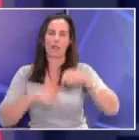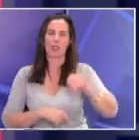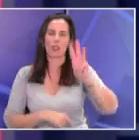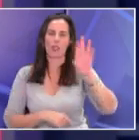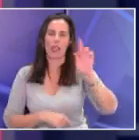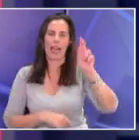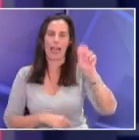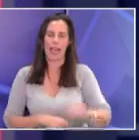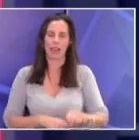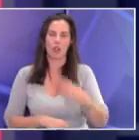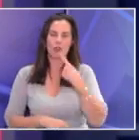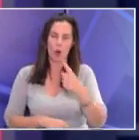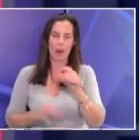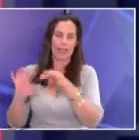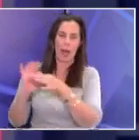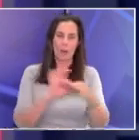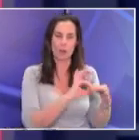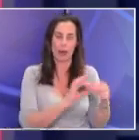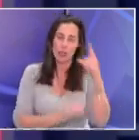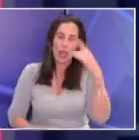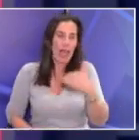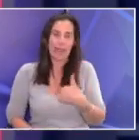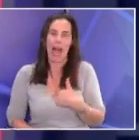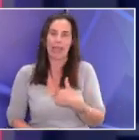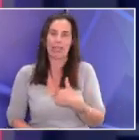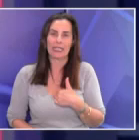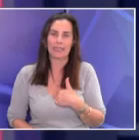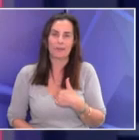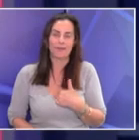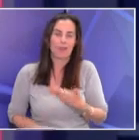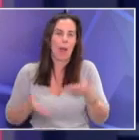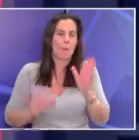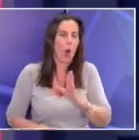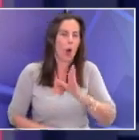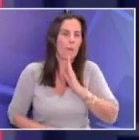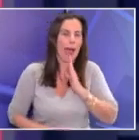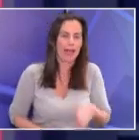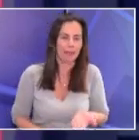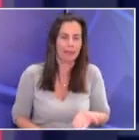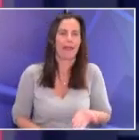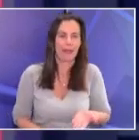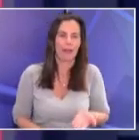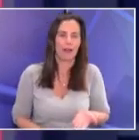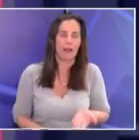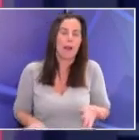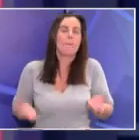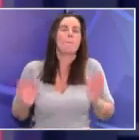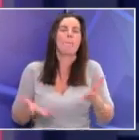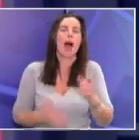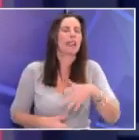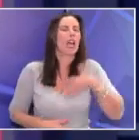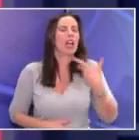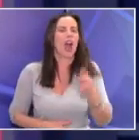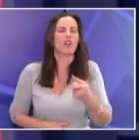הכנסת אלעזר שטרן, שאומר את המשפט שלדעתי מאוד בעייתי. ומה את